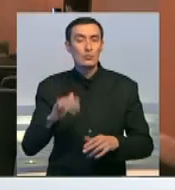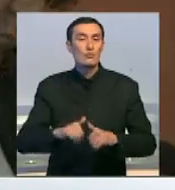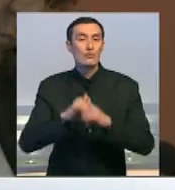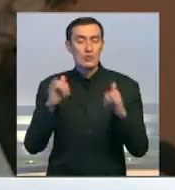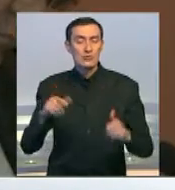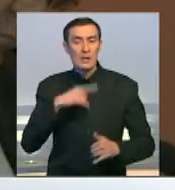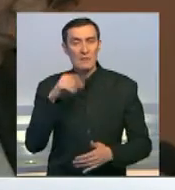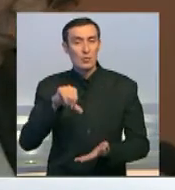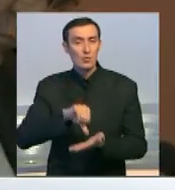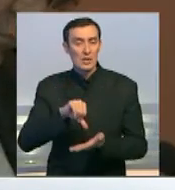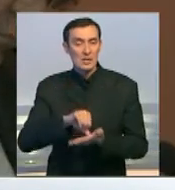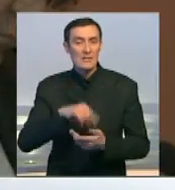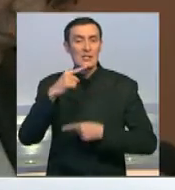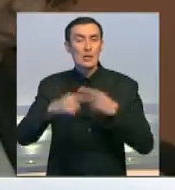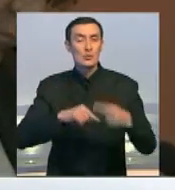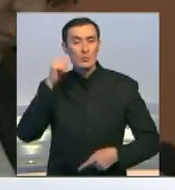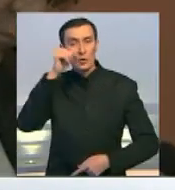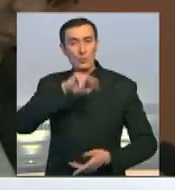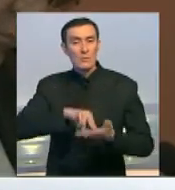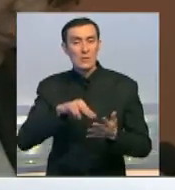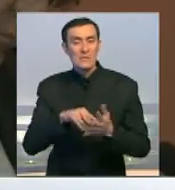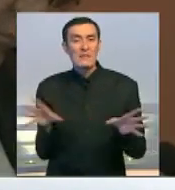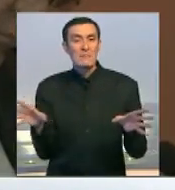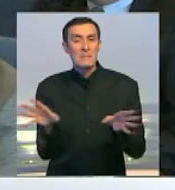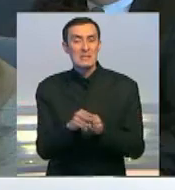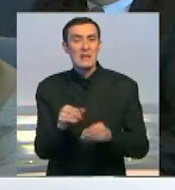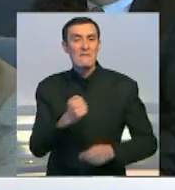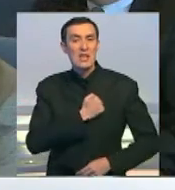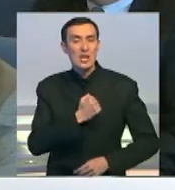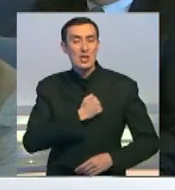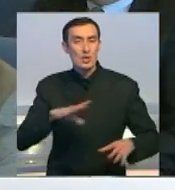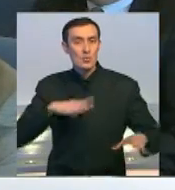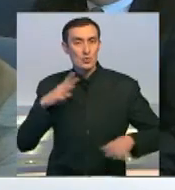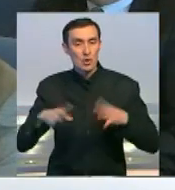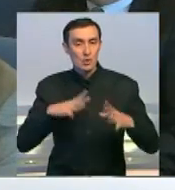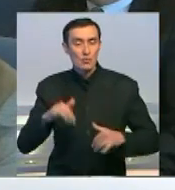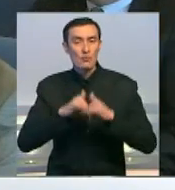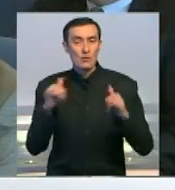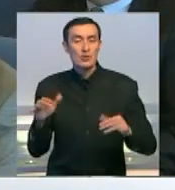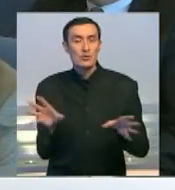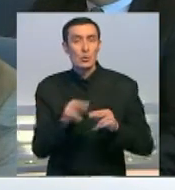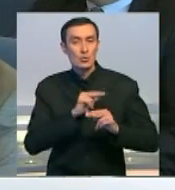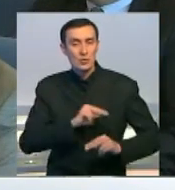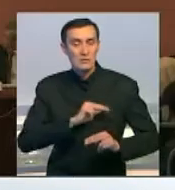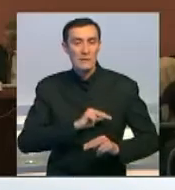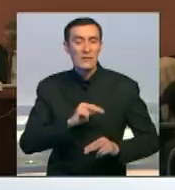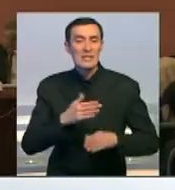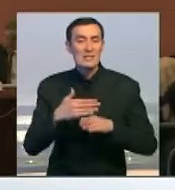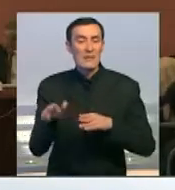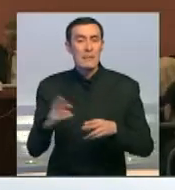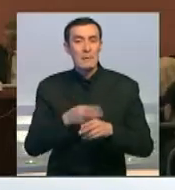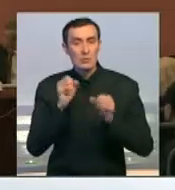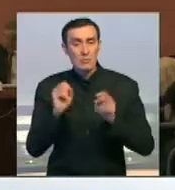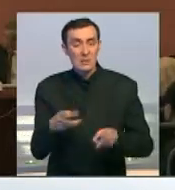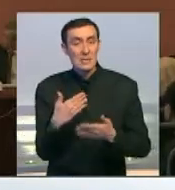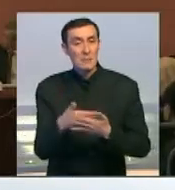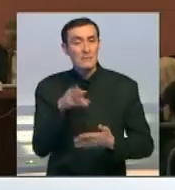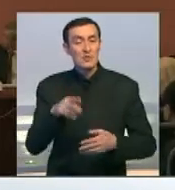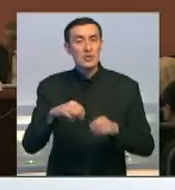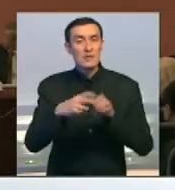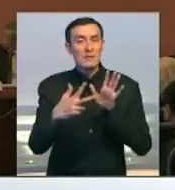вырастут, считают участники. В следующем году планируются совместные военные учения, что увеличит сотрудничество в сфере безопасности. К